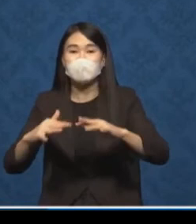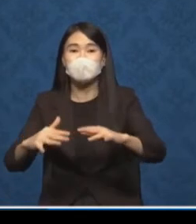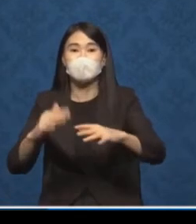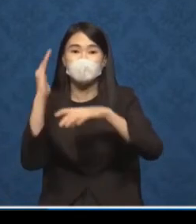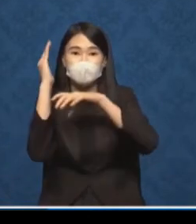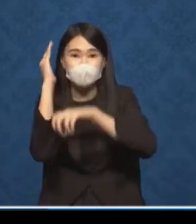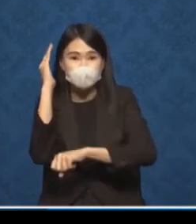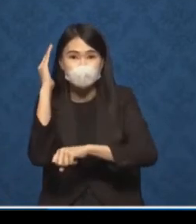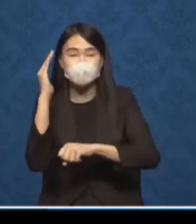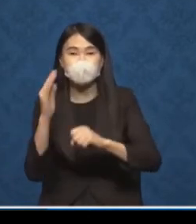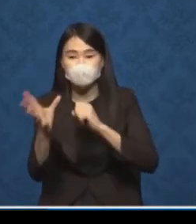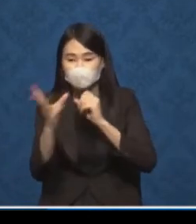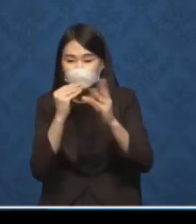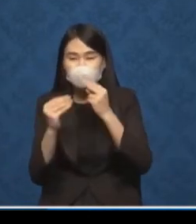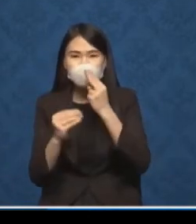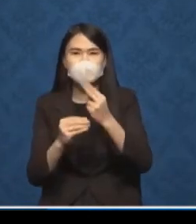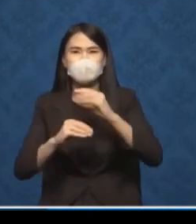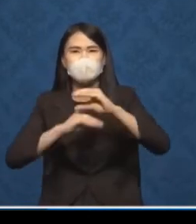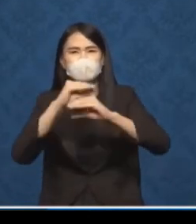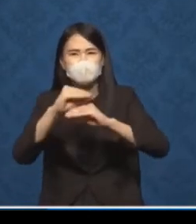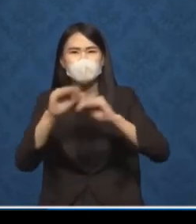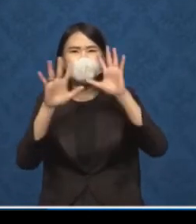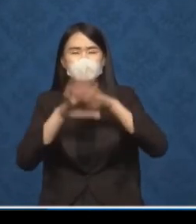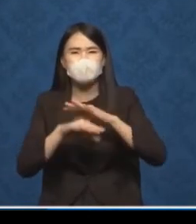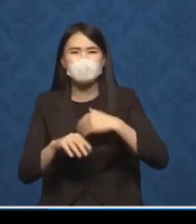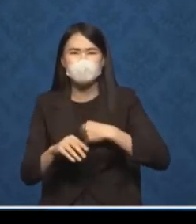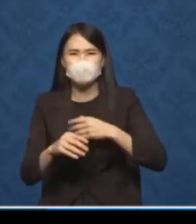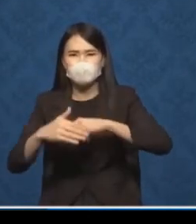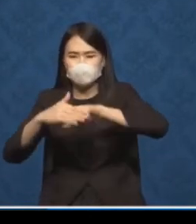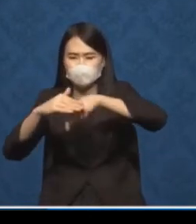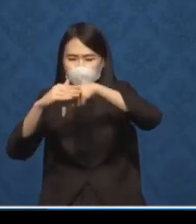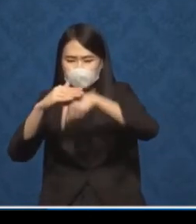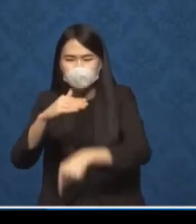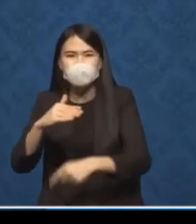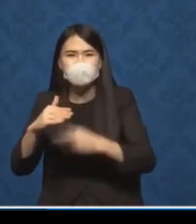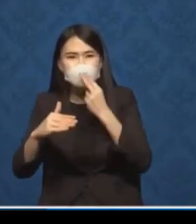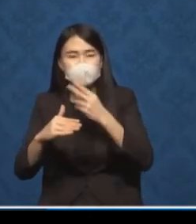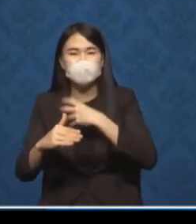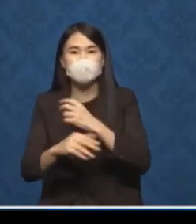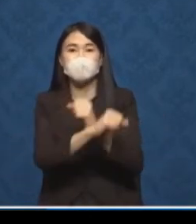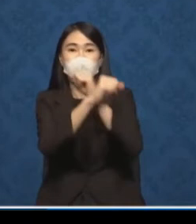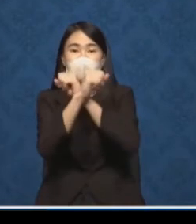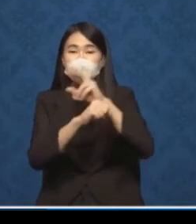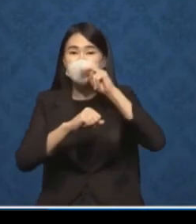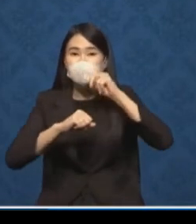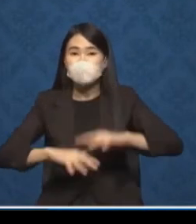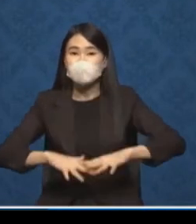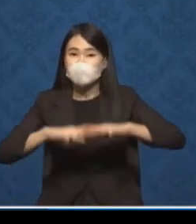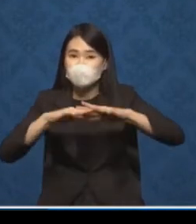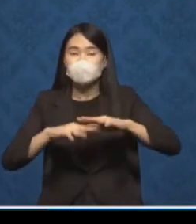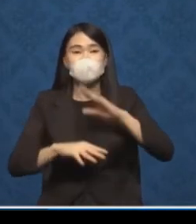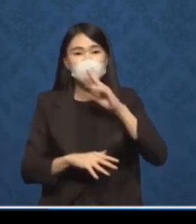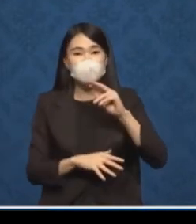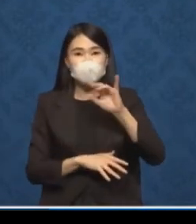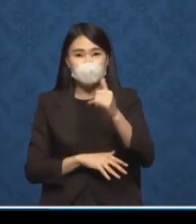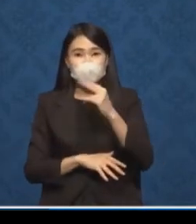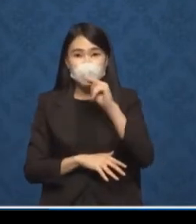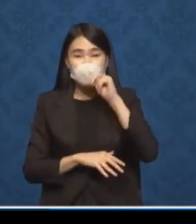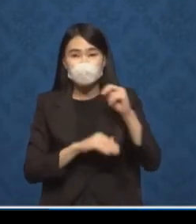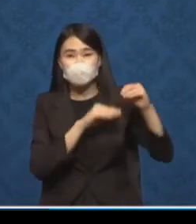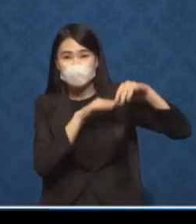าได้ไปศึกษาเรื่องแก้มลิงที่จะขุดแก้มลิงในทะเลสาบสงขลาเพื่อป้องกันน้ำท่วมในยามน้ำหลาก